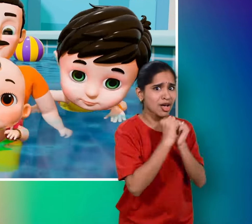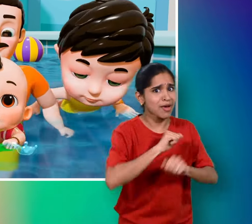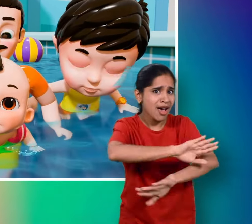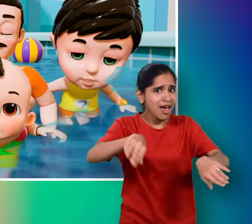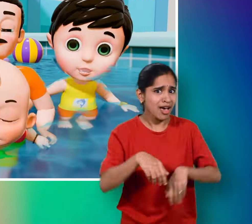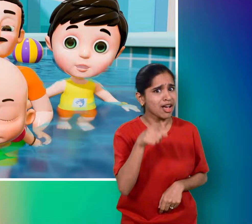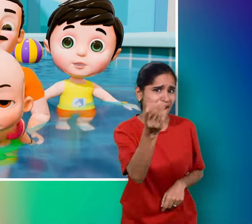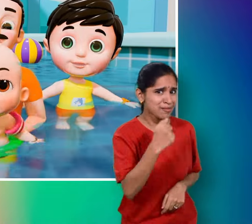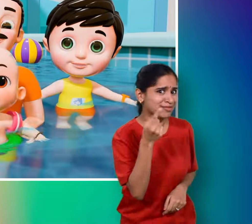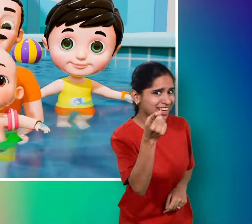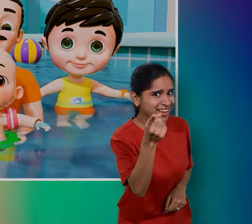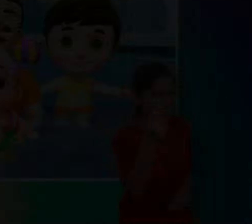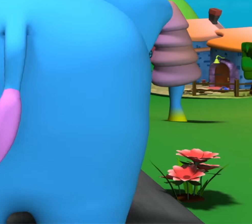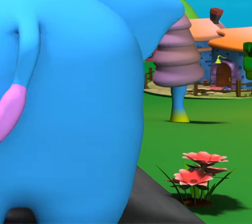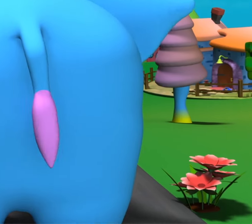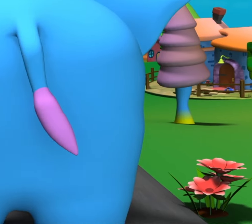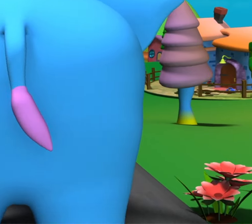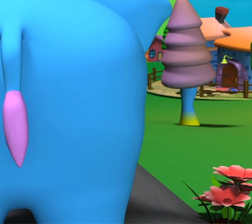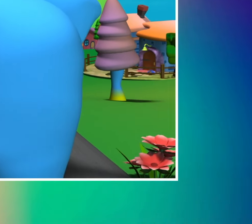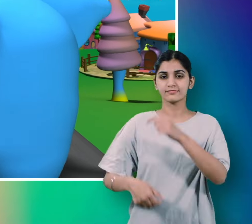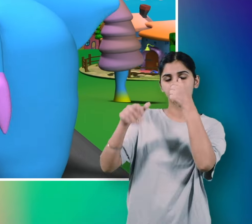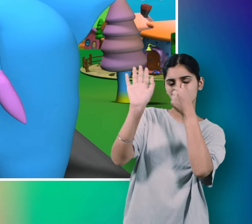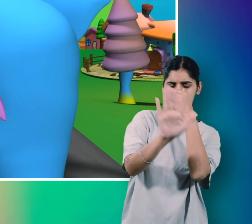भी हम लोगों के के साथ तेना पसंद